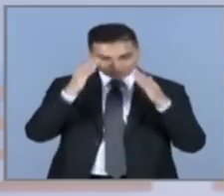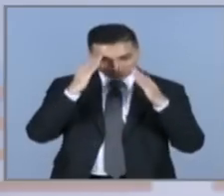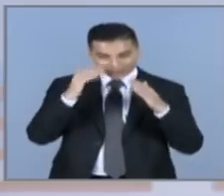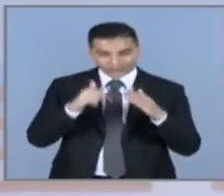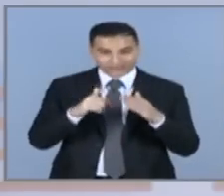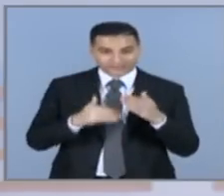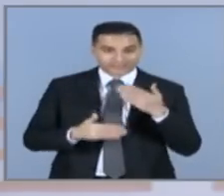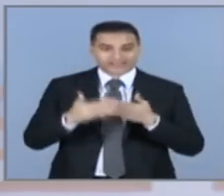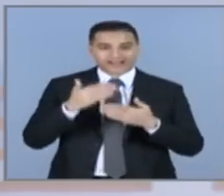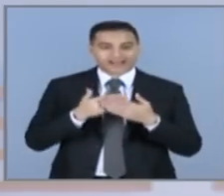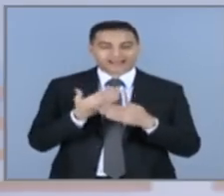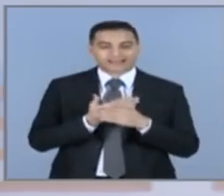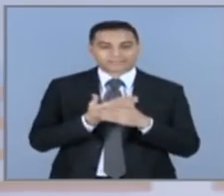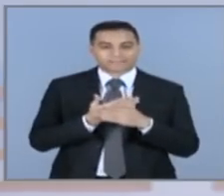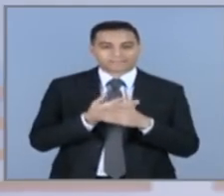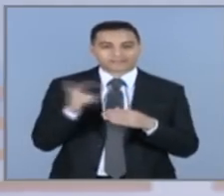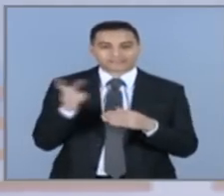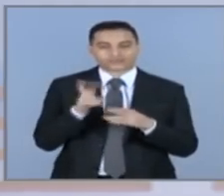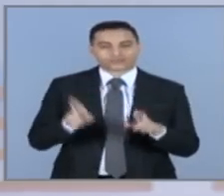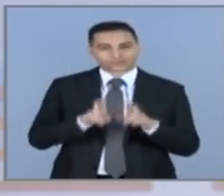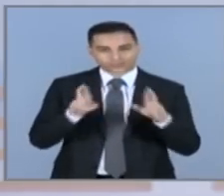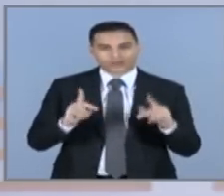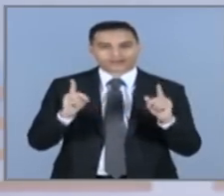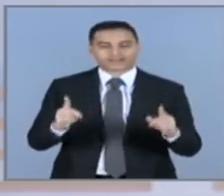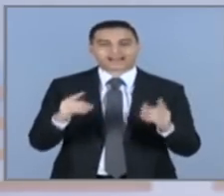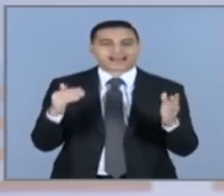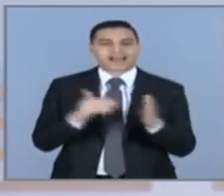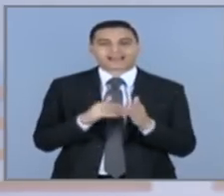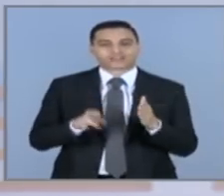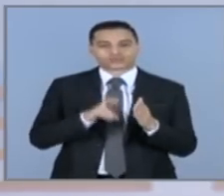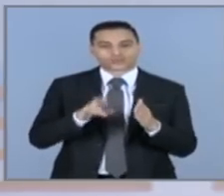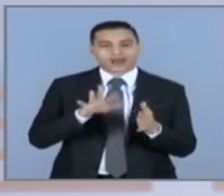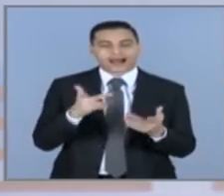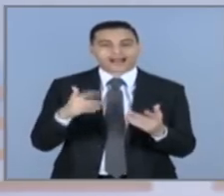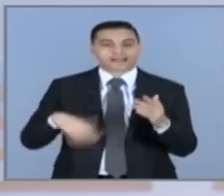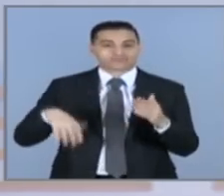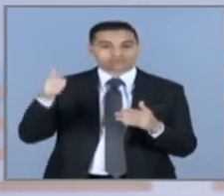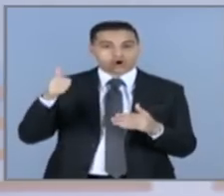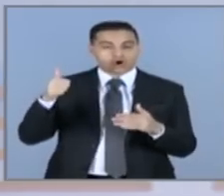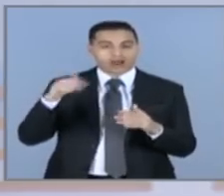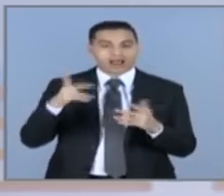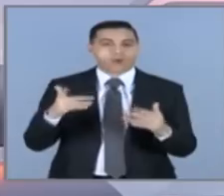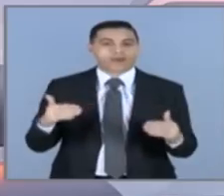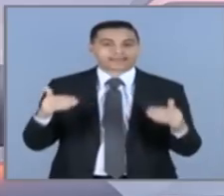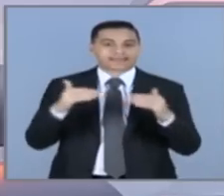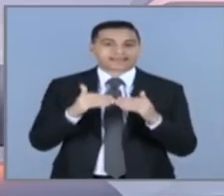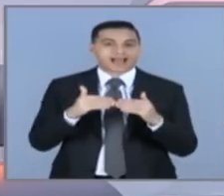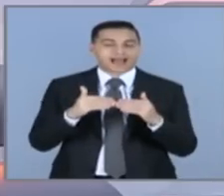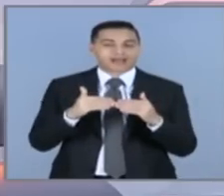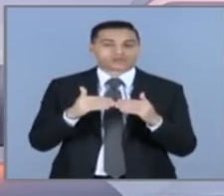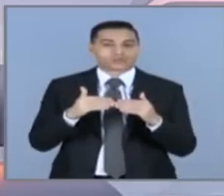ارجعوا بقى مكانكم علشان السؤال الأخير. يا إما آسر يتعادل